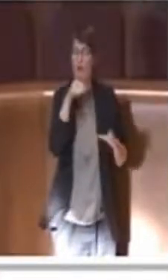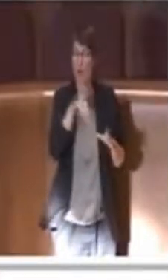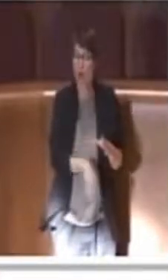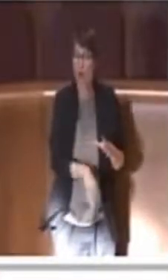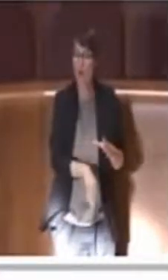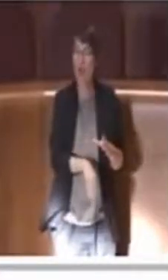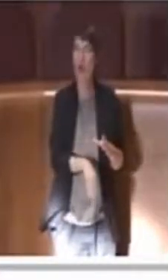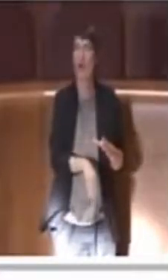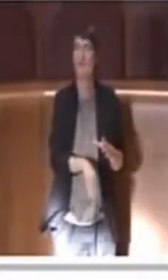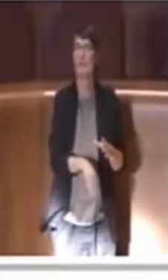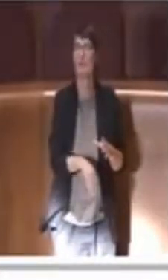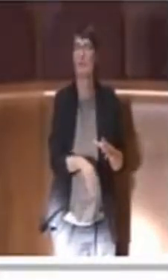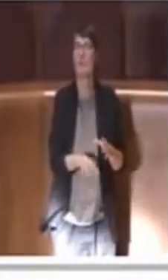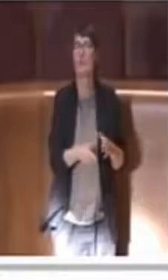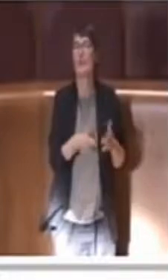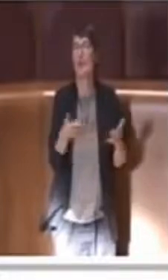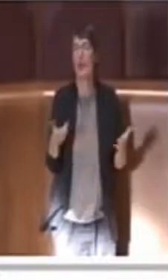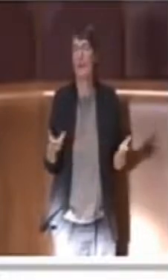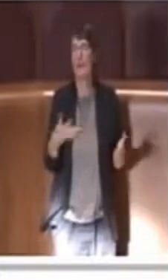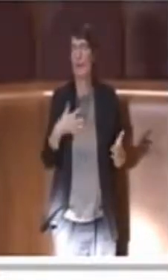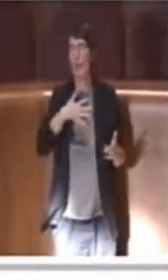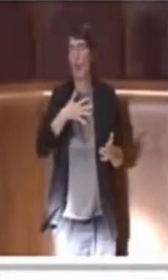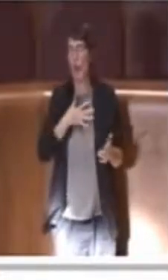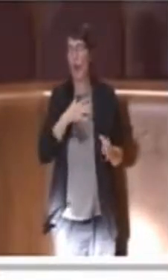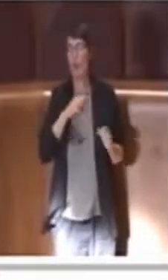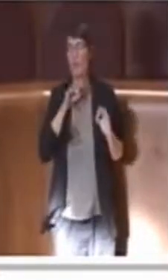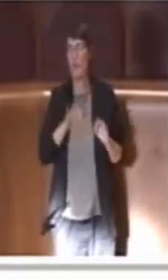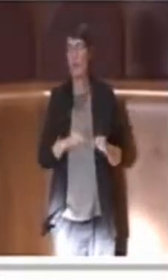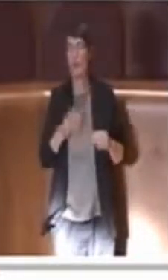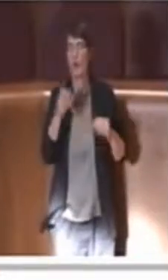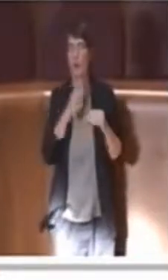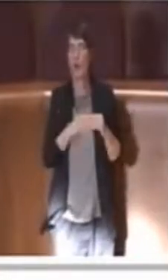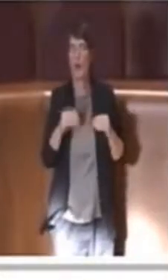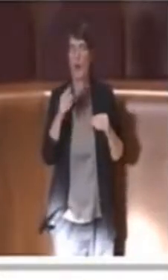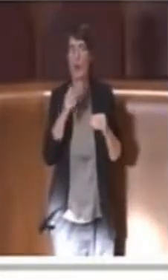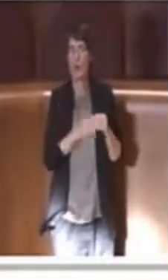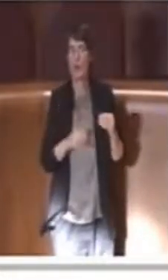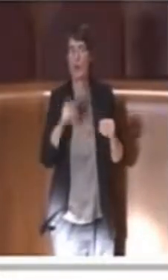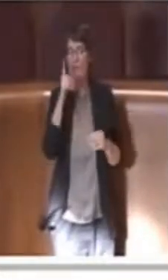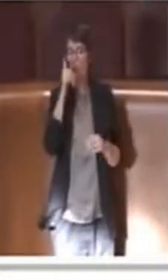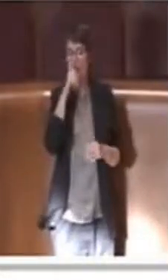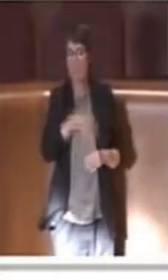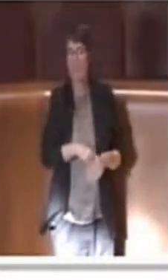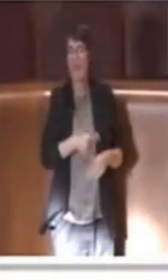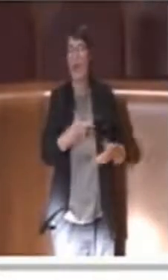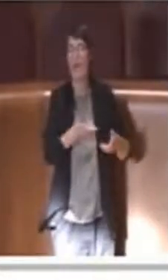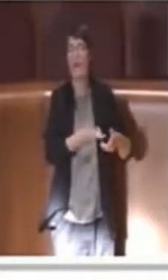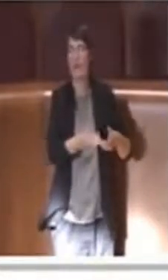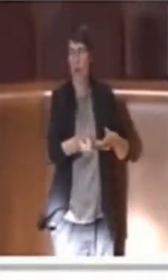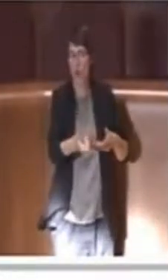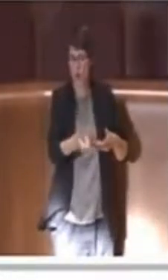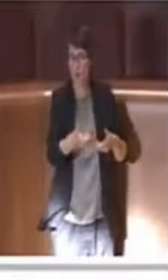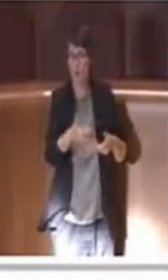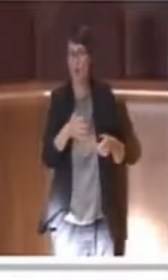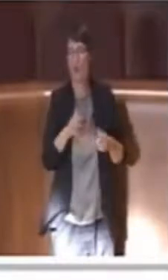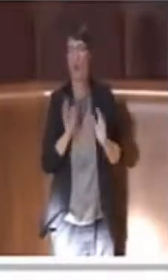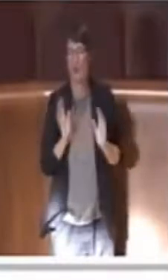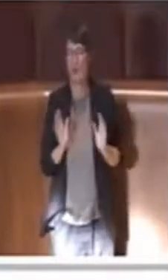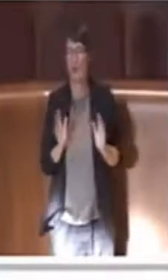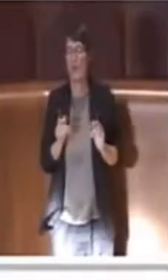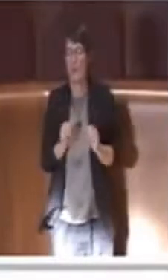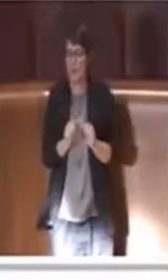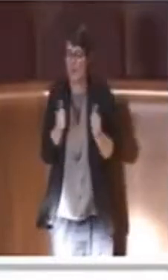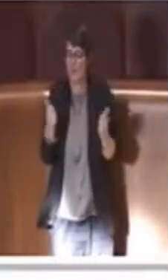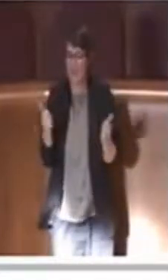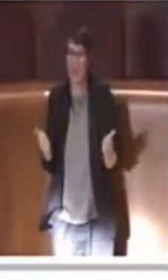alla cattiva manutenzione della rete fognaria o idrica. Quindi sono due aspetti totalmente